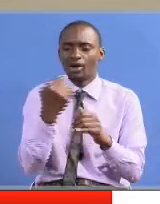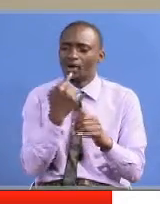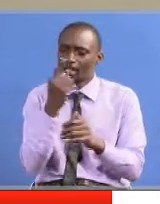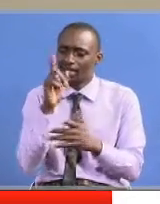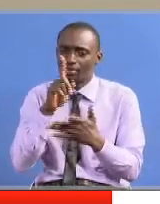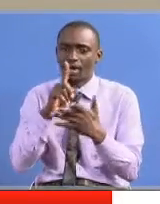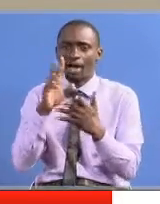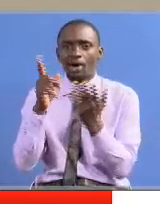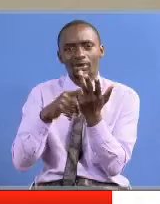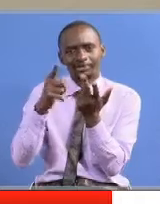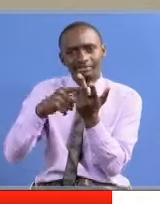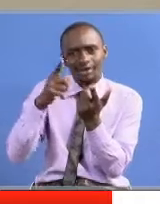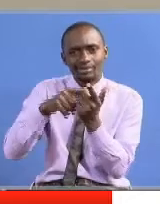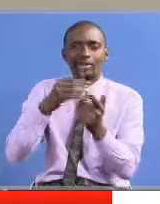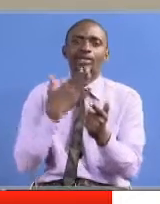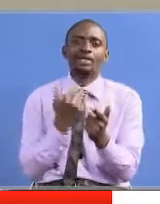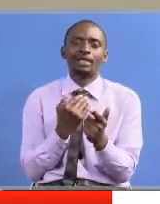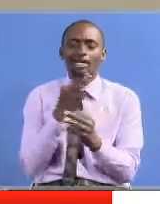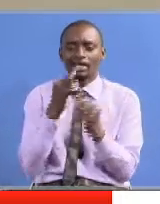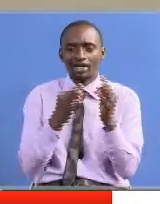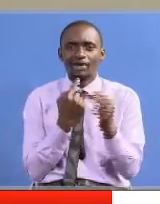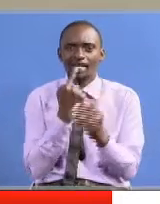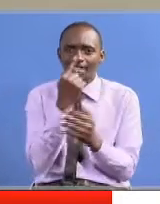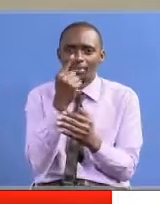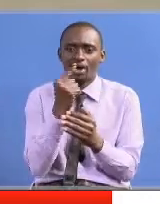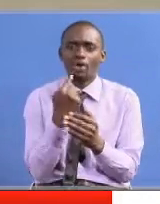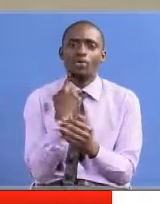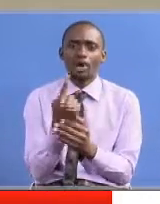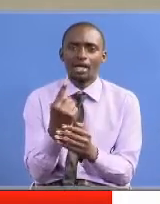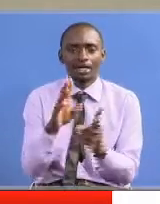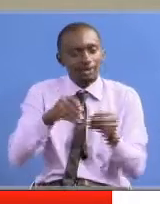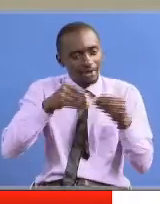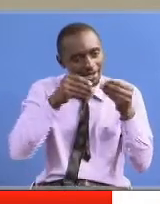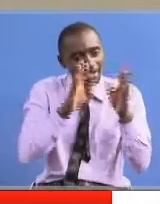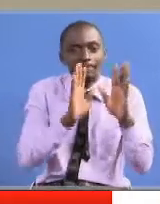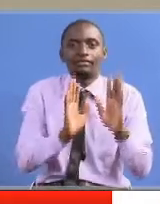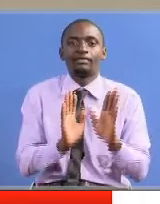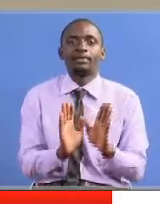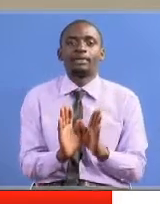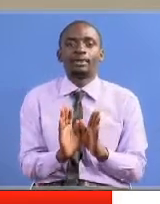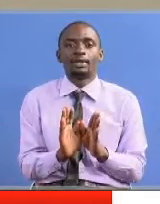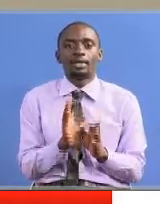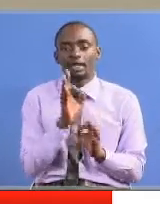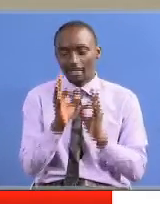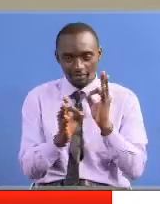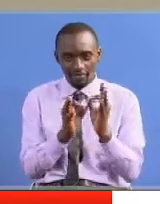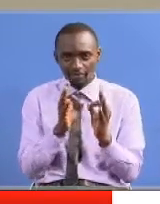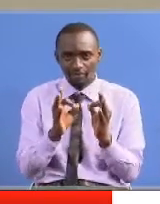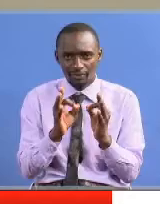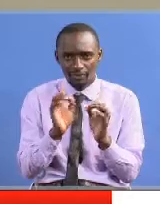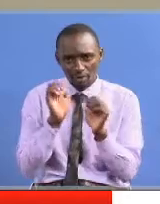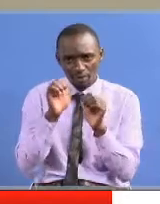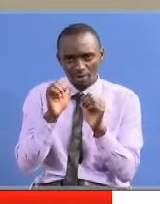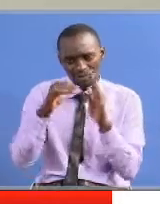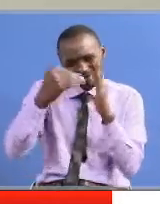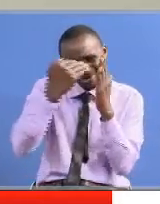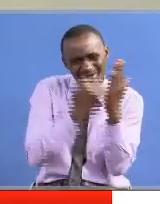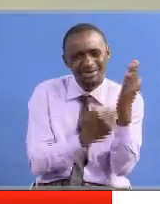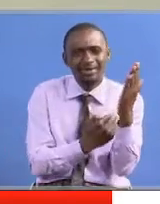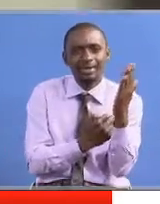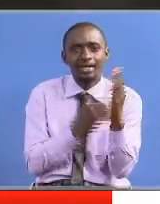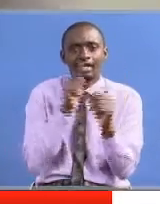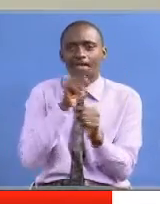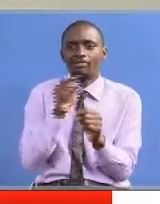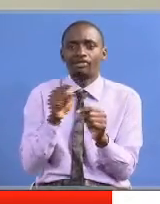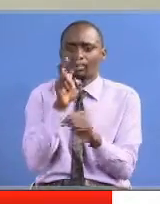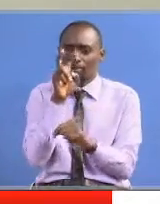ziwe. Wakisema ni 100, hiyo ndio tutapatiana. Mtakiwa mpatiane. Na hata ikiwezekana mpunguze. Therefore,